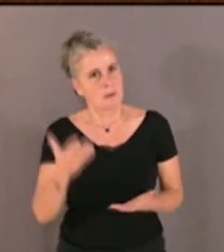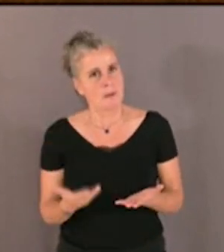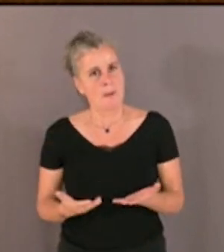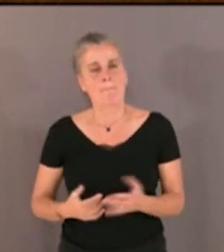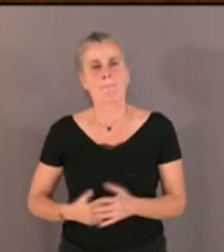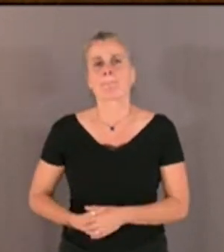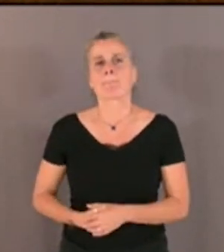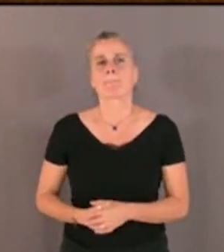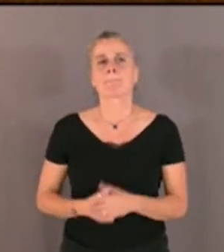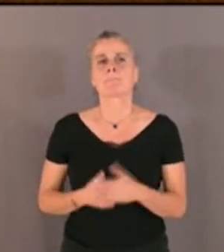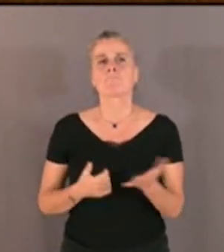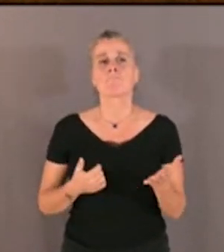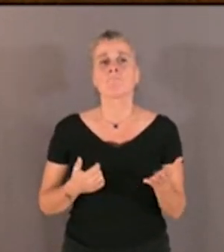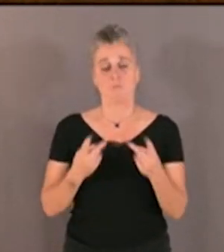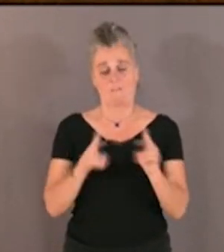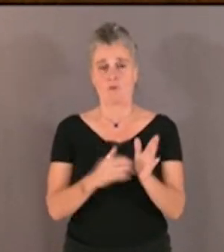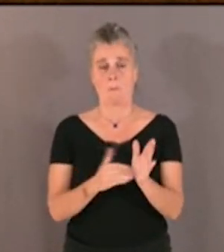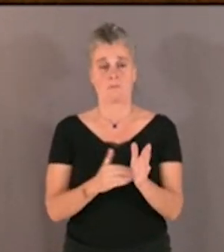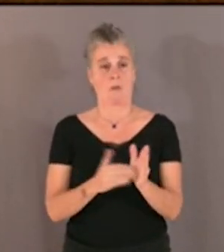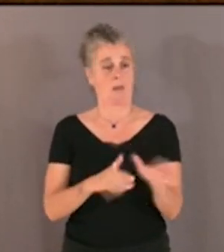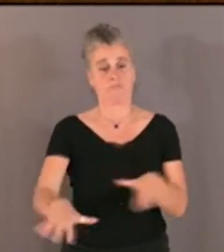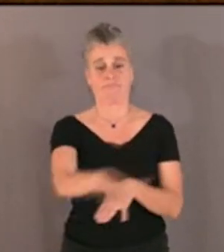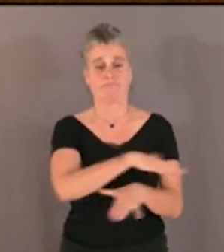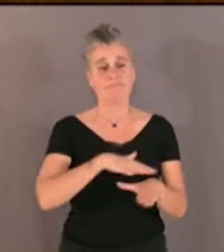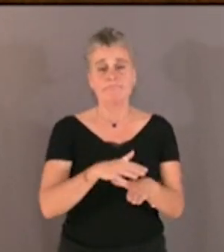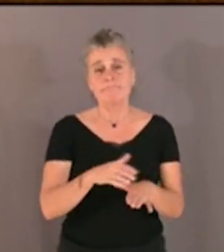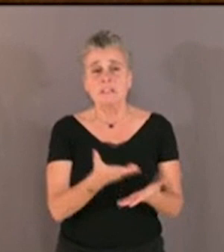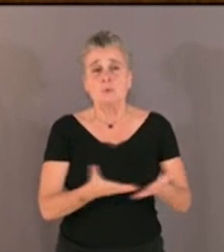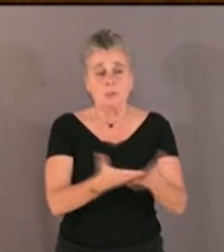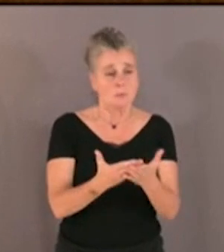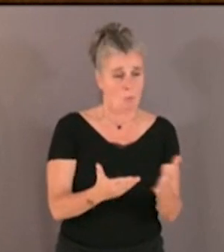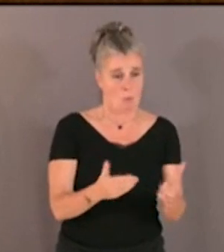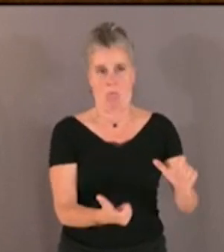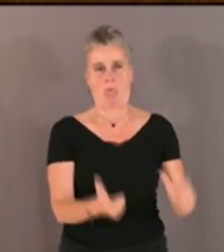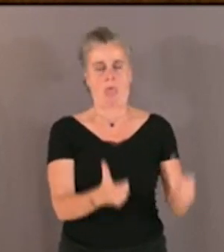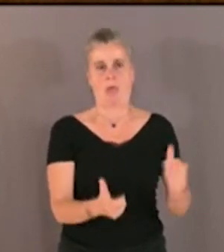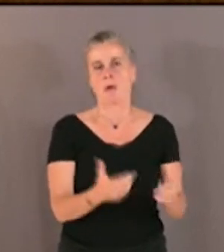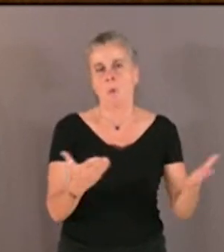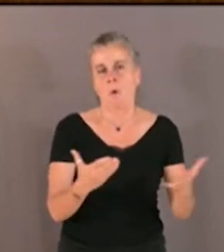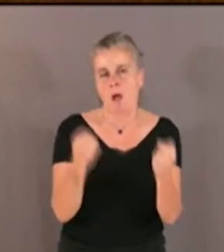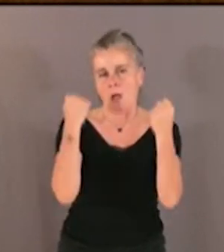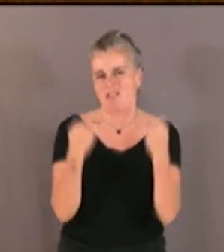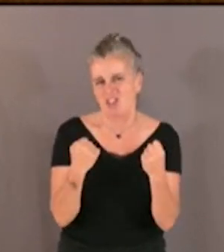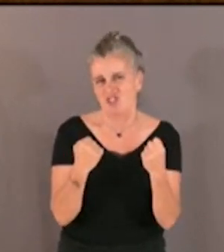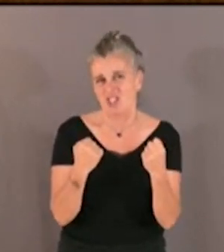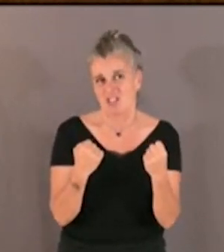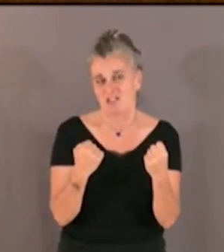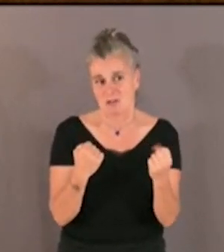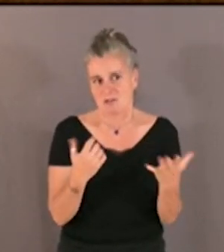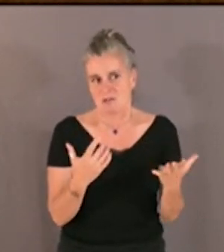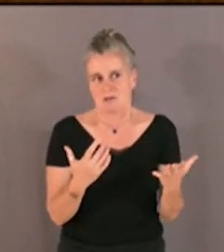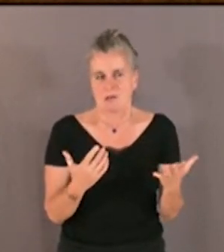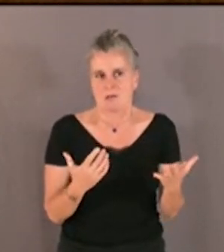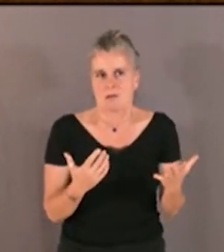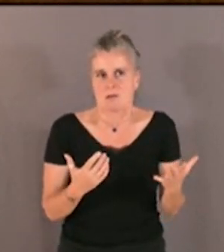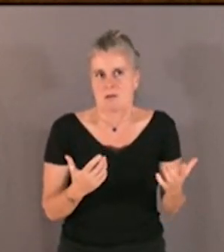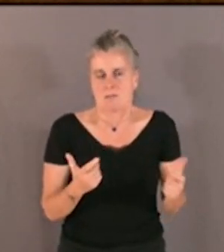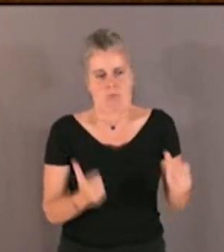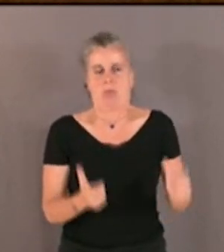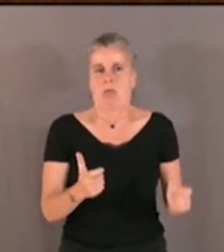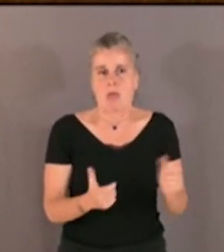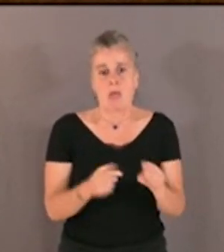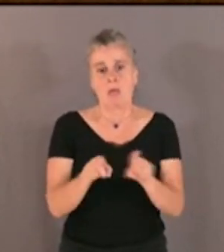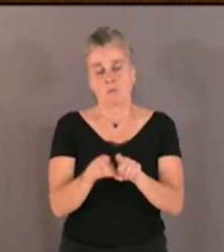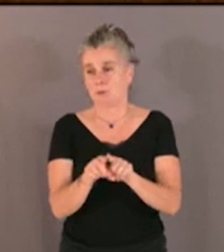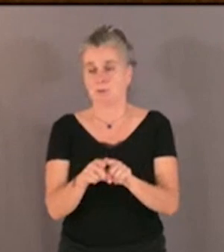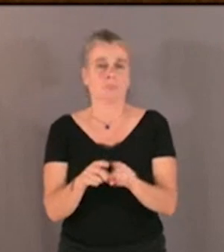Cette précarité, elle est désormais dans tous les domaines, précarité énergétique, dont on débattra dans quelques rapports, précarité